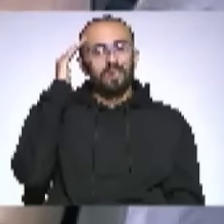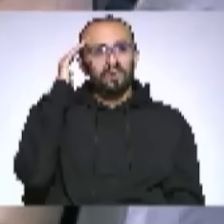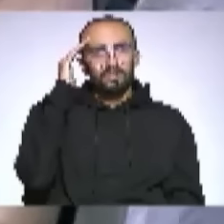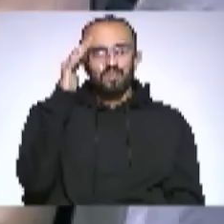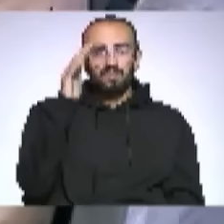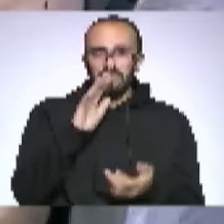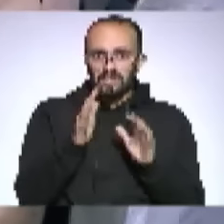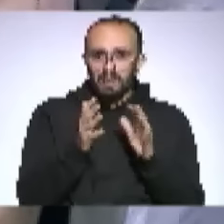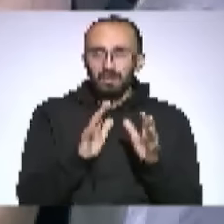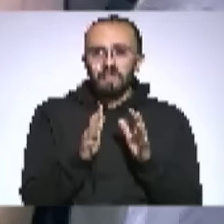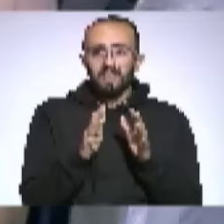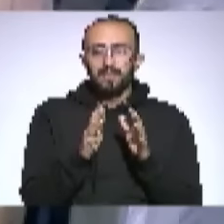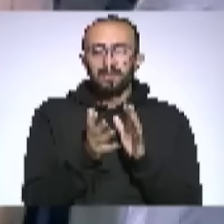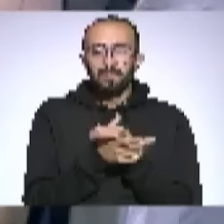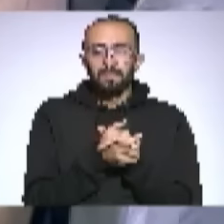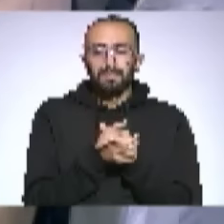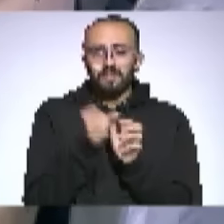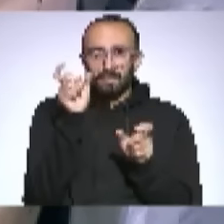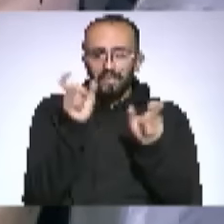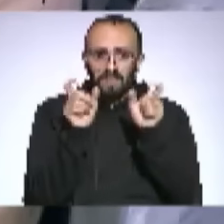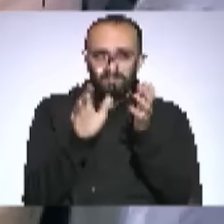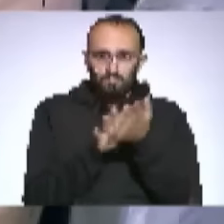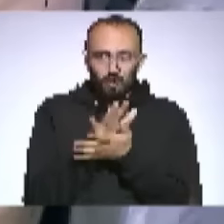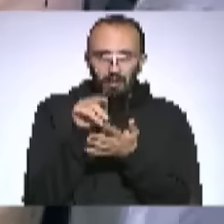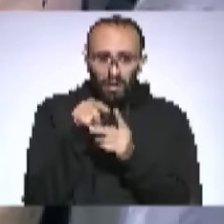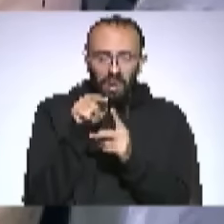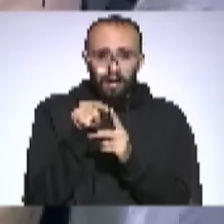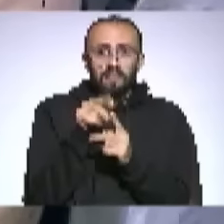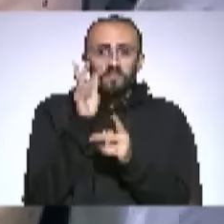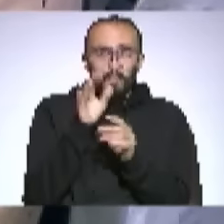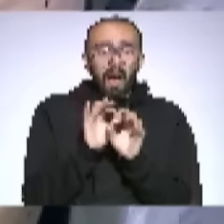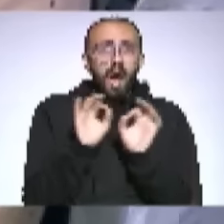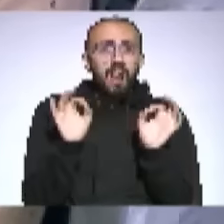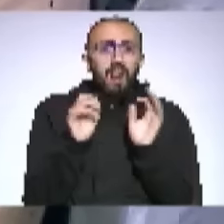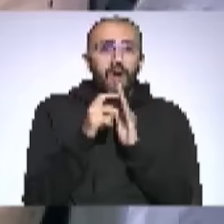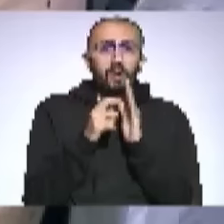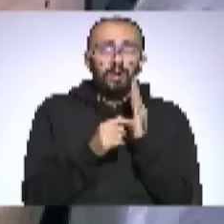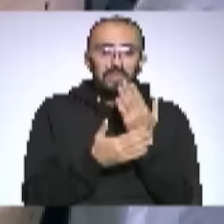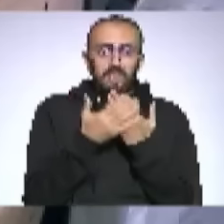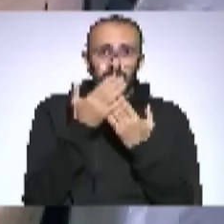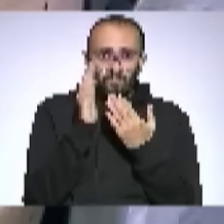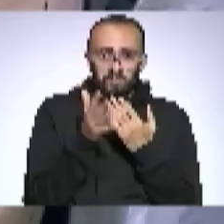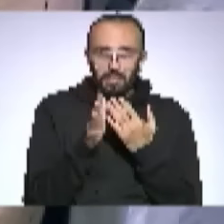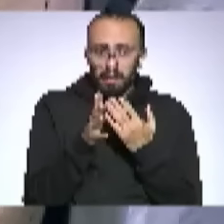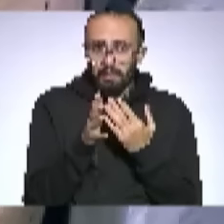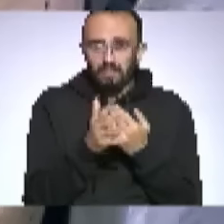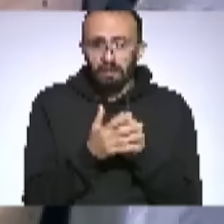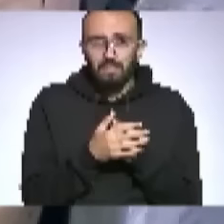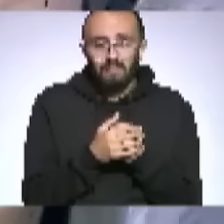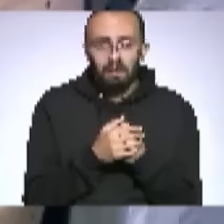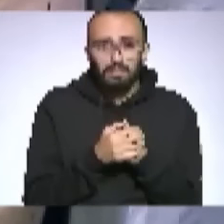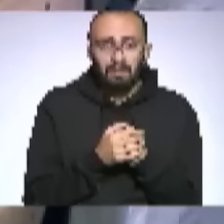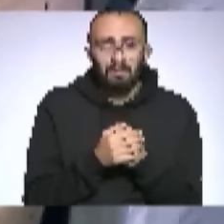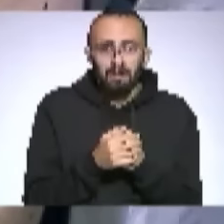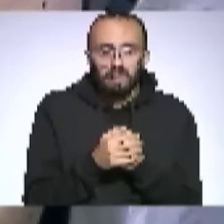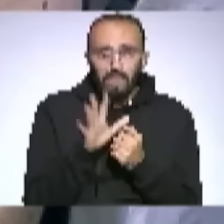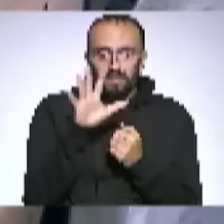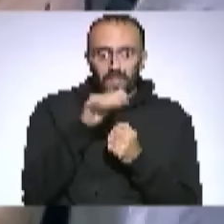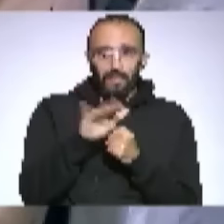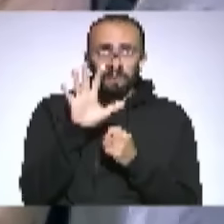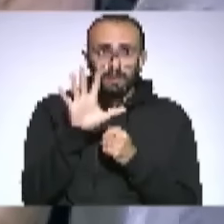سيدنا انه النوعيه دي من المشاكل ممكن يبقى ليها حل في القانون الجديد على ما اعتقد لكن طبعا وجود خمس